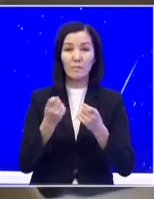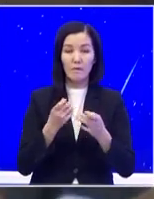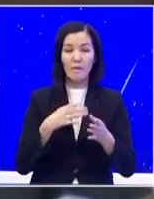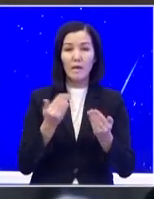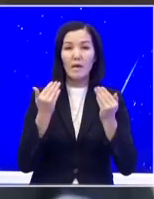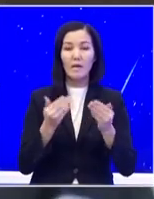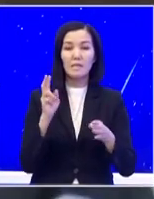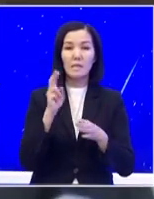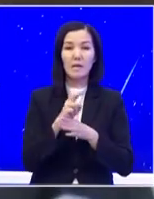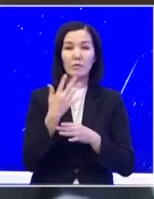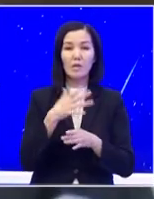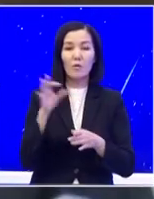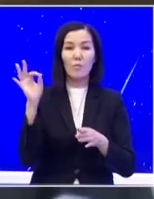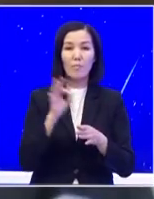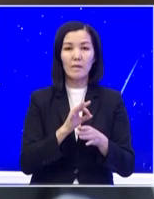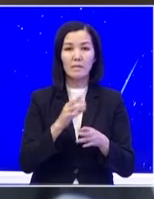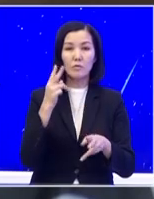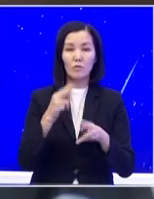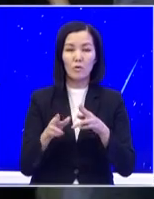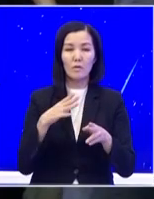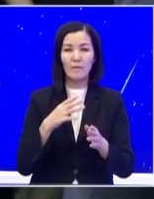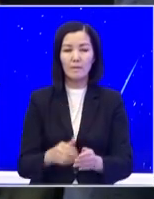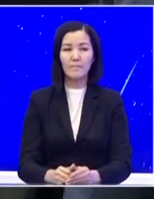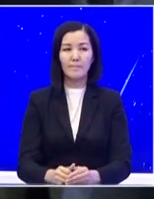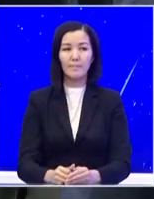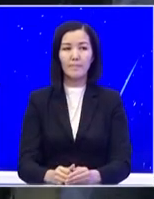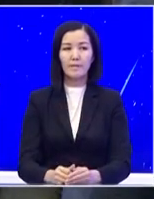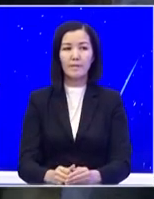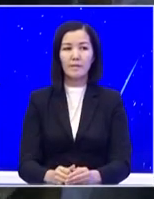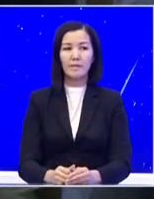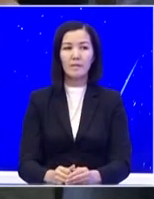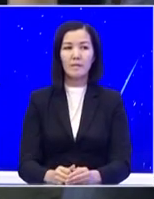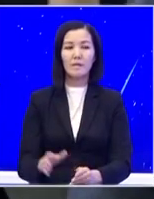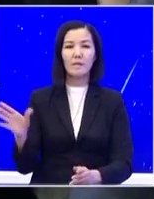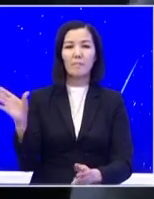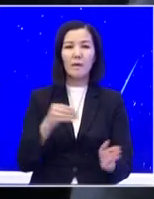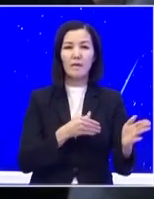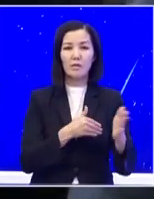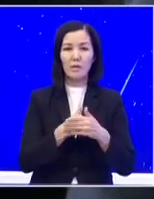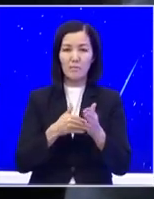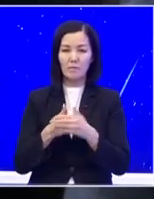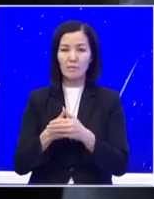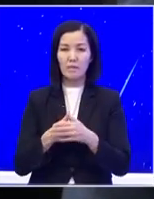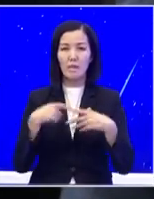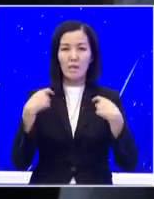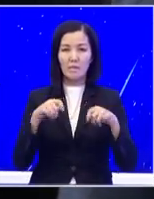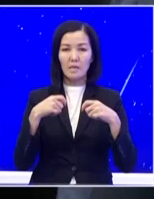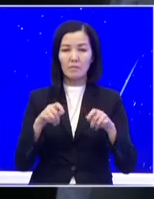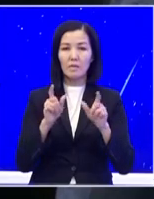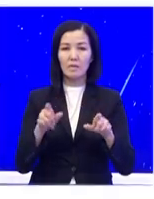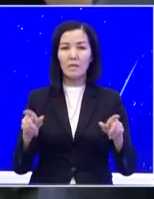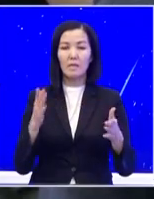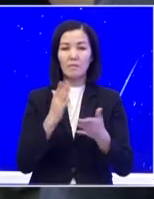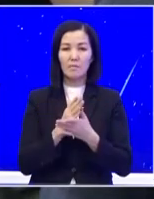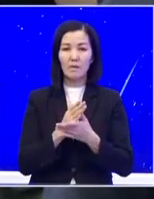Қазір келушілердің 50%-ын жоғалтып алдық дейді. Кәсіпкер достарым бар, жабылып жатыр, сатып жатқан кәсіптерін, сатып жатқан қаншама достарым